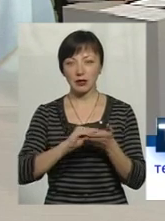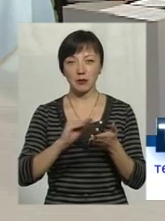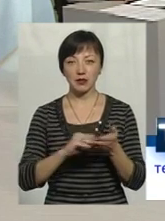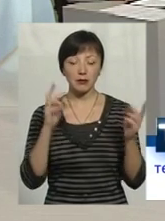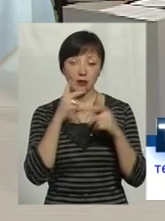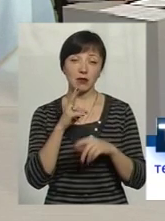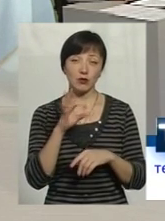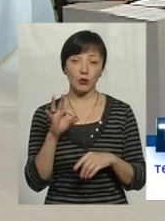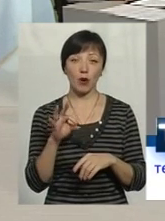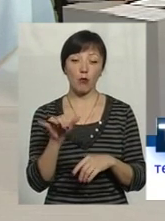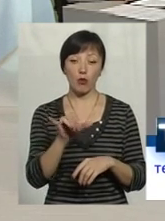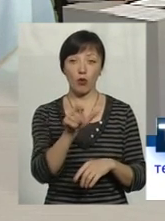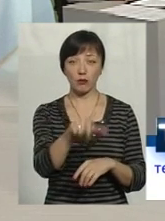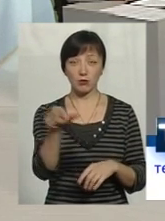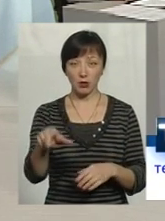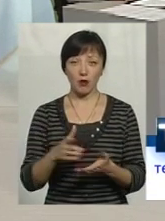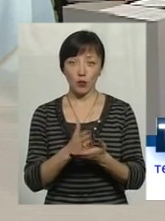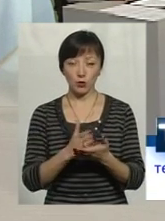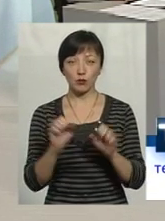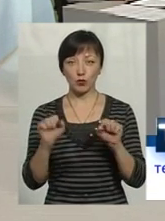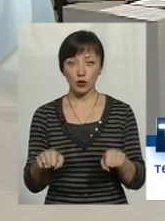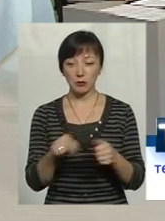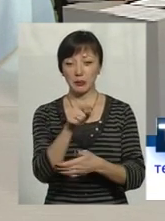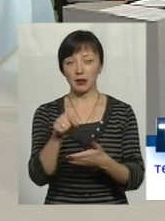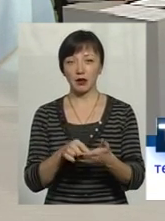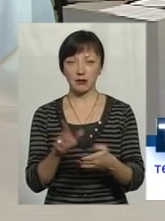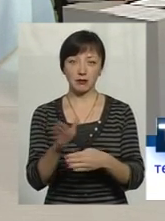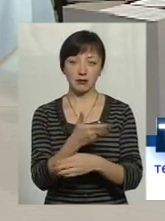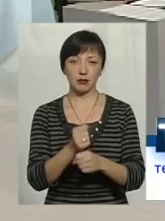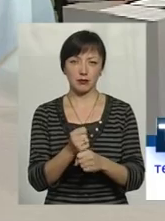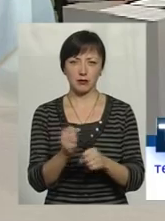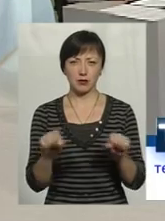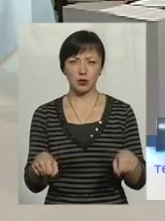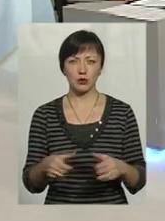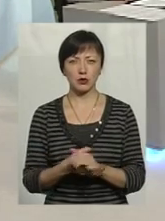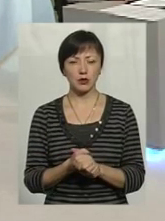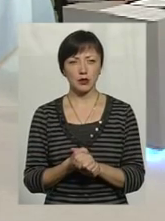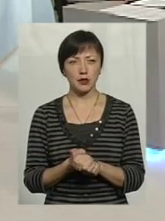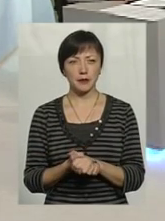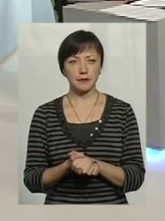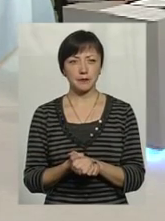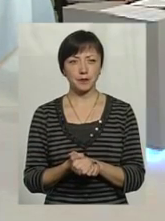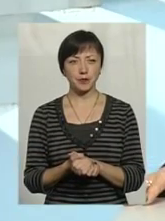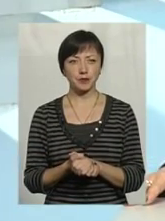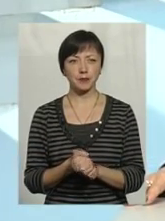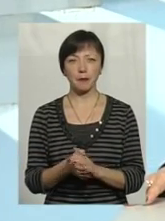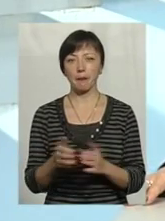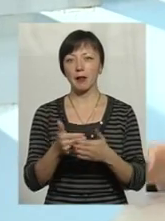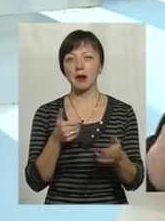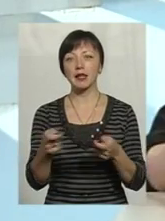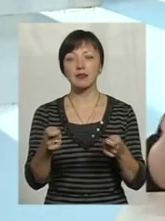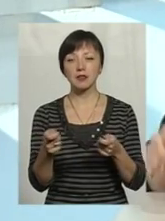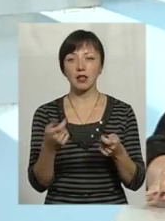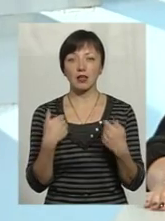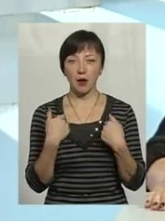А от щодо посадовців, звичайно, ми можемо поставити запитання, і так само можемо поставити і запитання перед керівництвом.